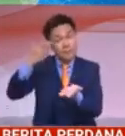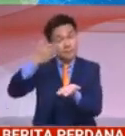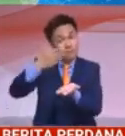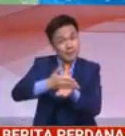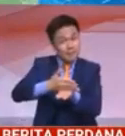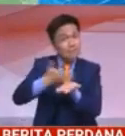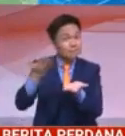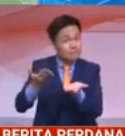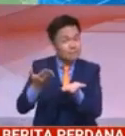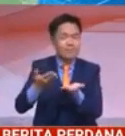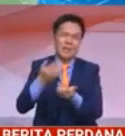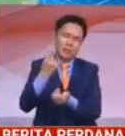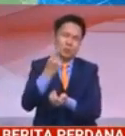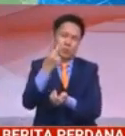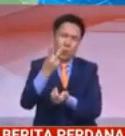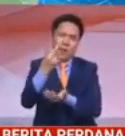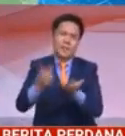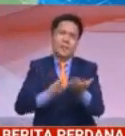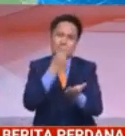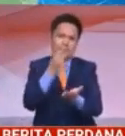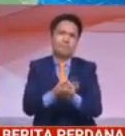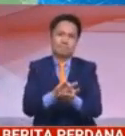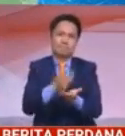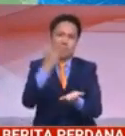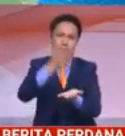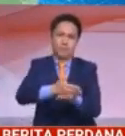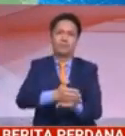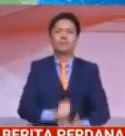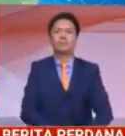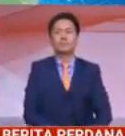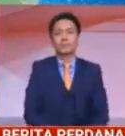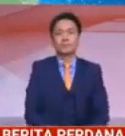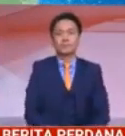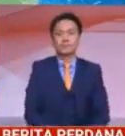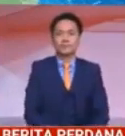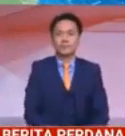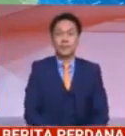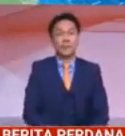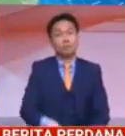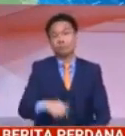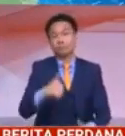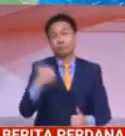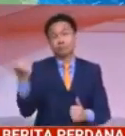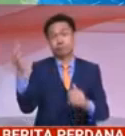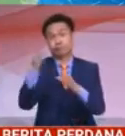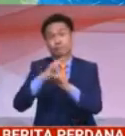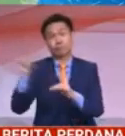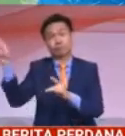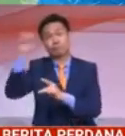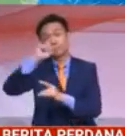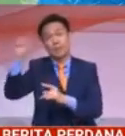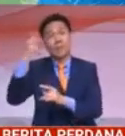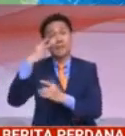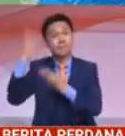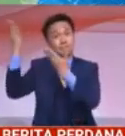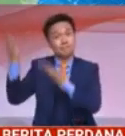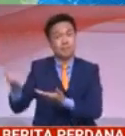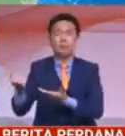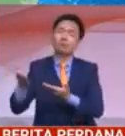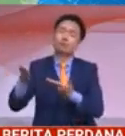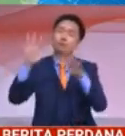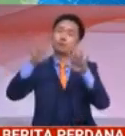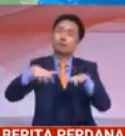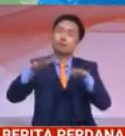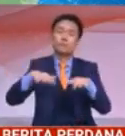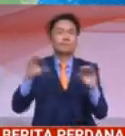dalam tempoh 1 hingga 2 jam sahaja lagi. Manakala bagi lain-lain bahagian di sana, keadaan cuaca adalah baik